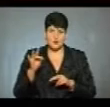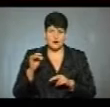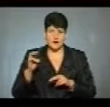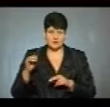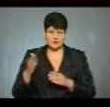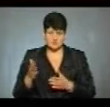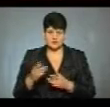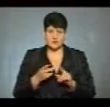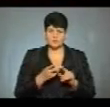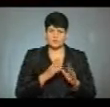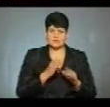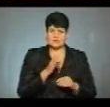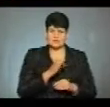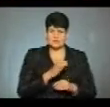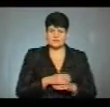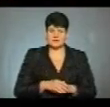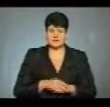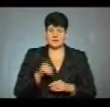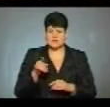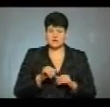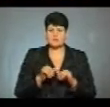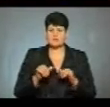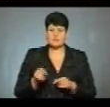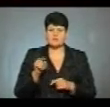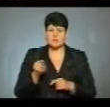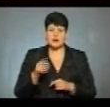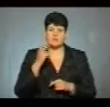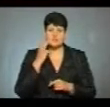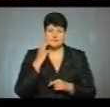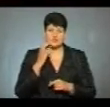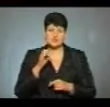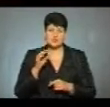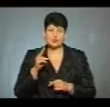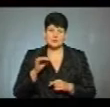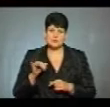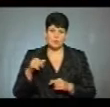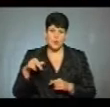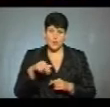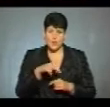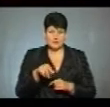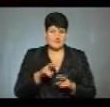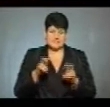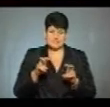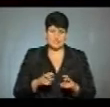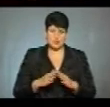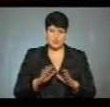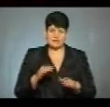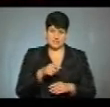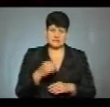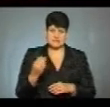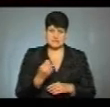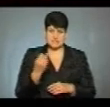друга синя. Її розвиває. Вона постійно в соціумі ходить, не сидить вдома. Її